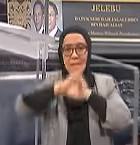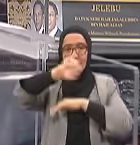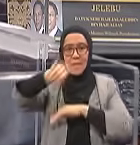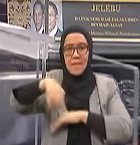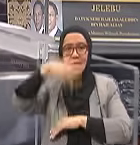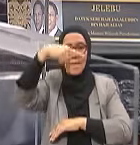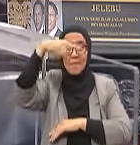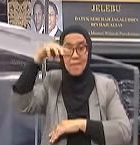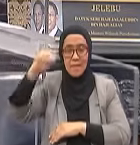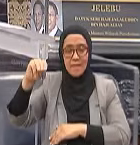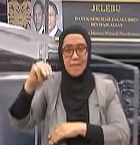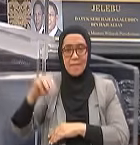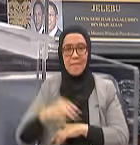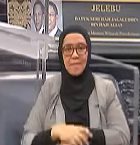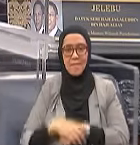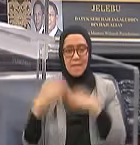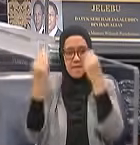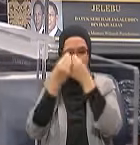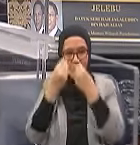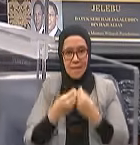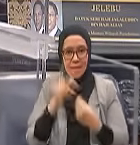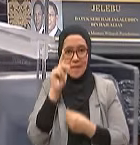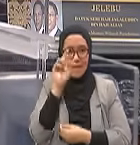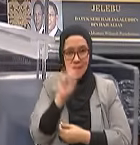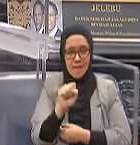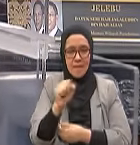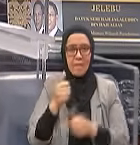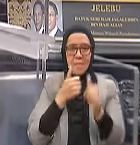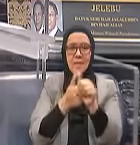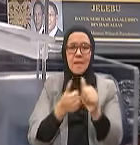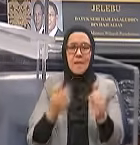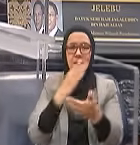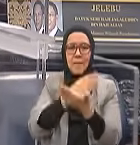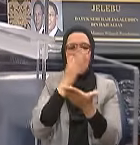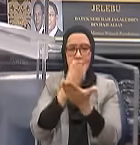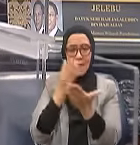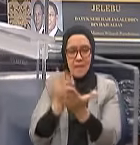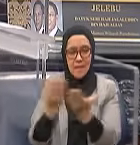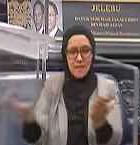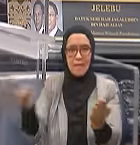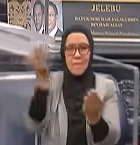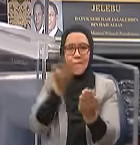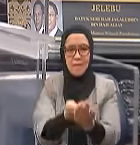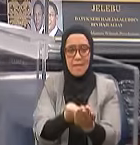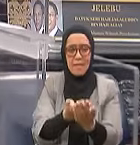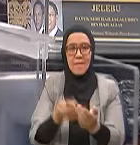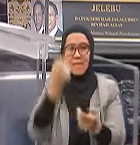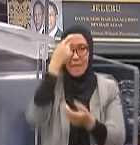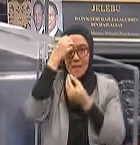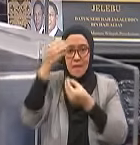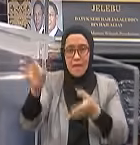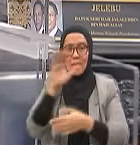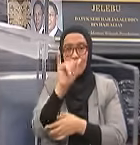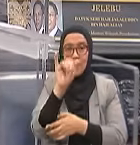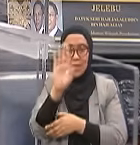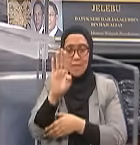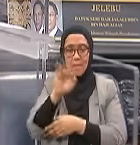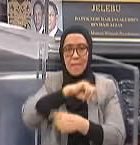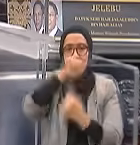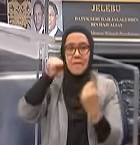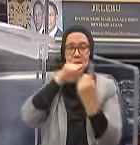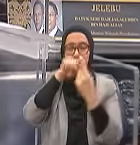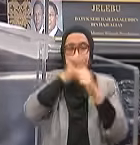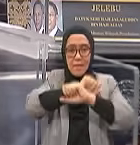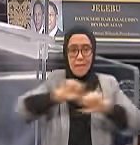ini adalah mengikut bajet yang dicadangkan untuk maklumat hal yang berhormat apabila setiap sepenuhnya Jalan Sentosa